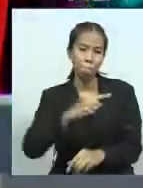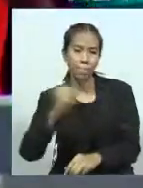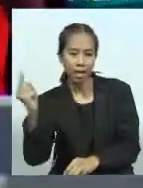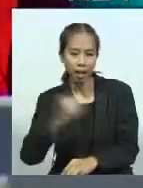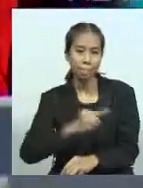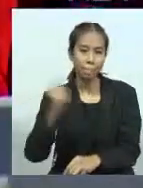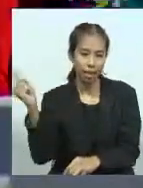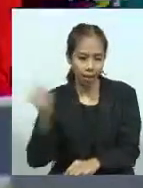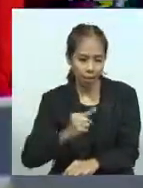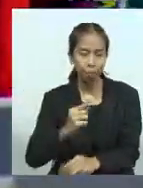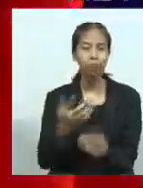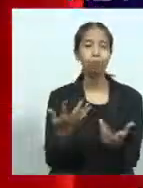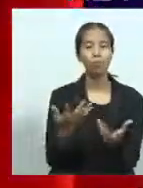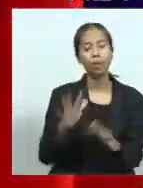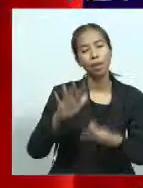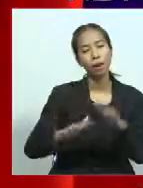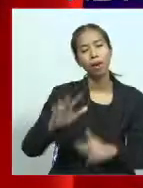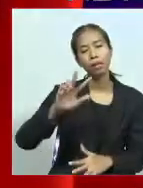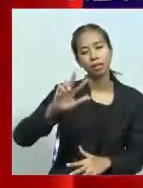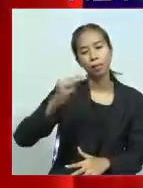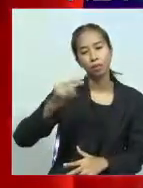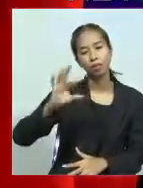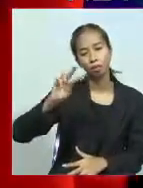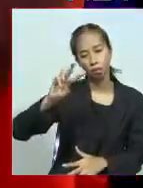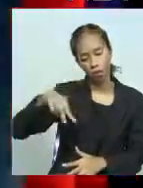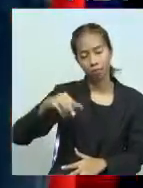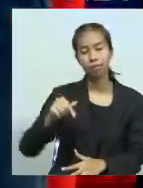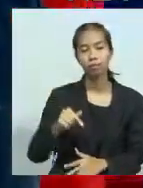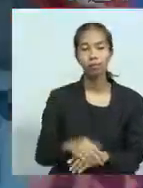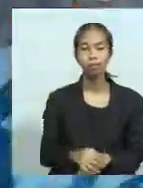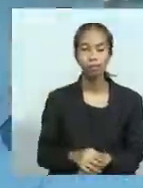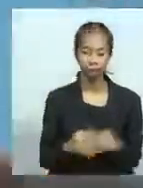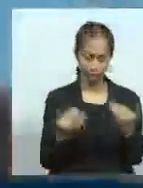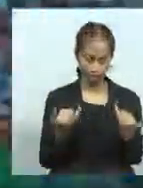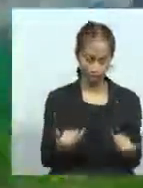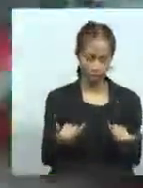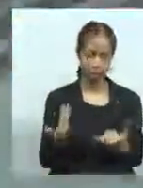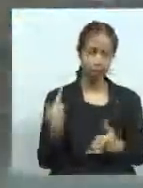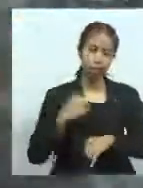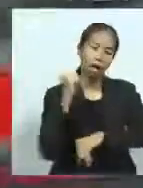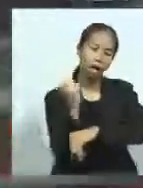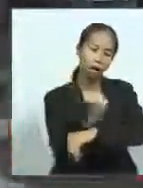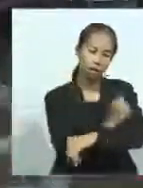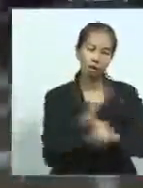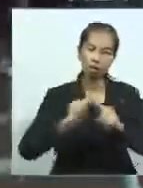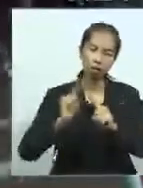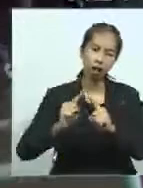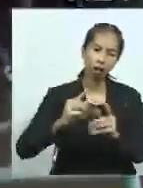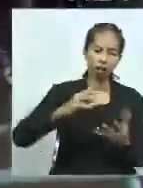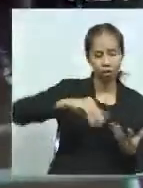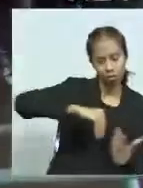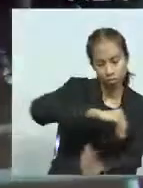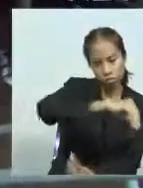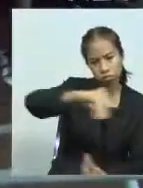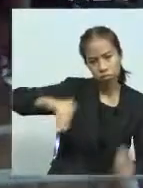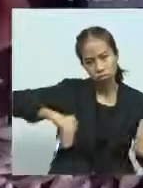หรือตามฤดูกาลกว่า 32,000 คนแม้ว่าปัจจุบันจะมีแรงงานต่างด้าวหมุนเวียนอยู่ในระบบการจ้